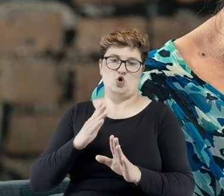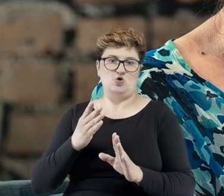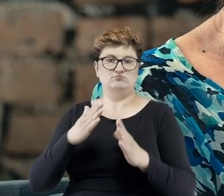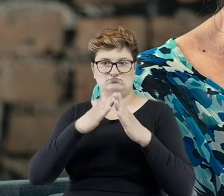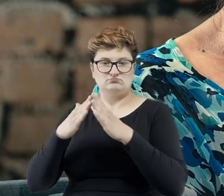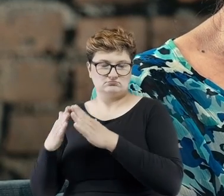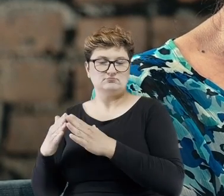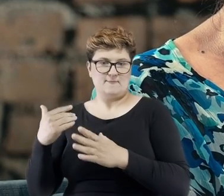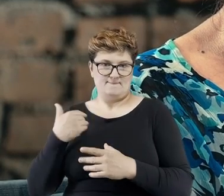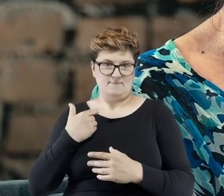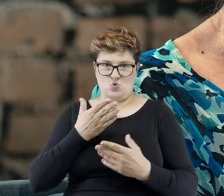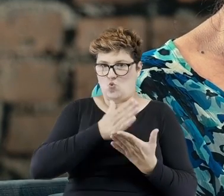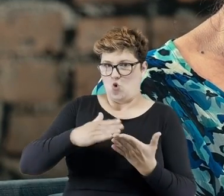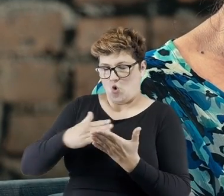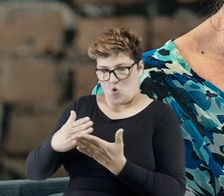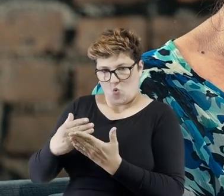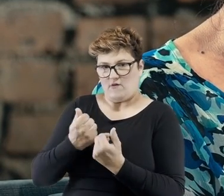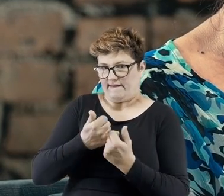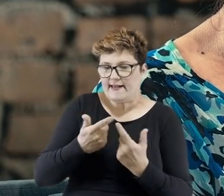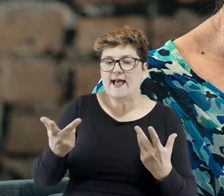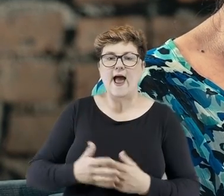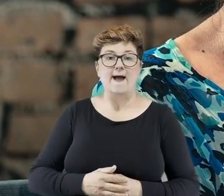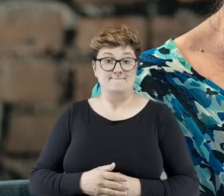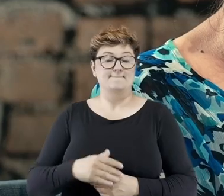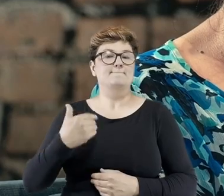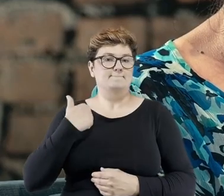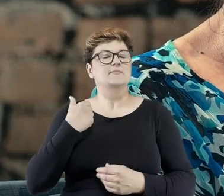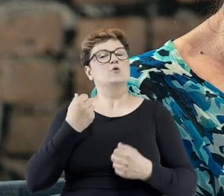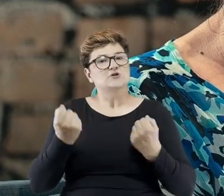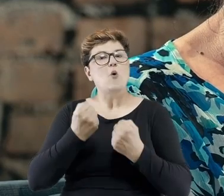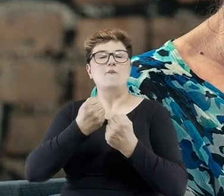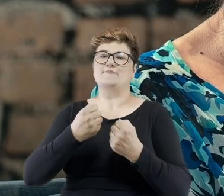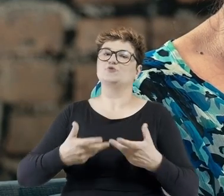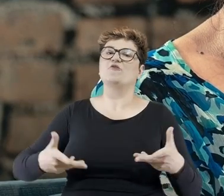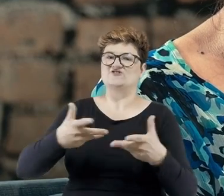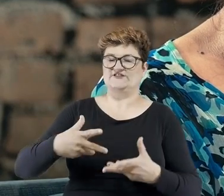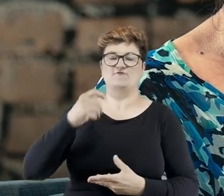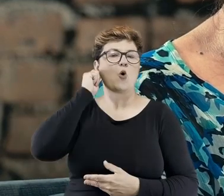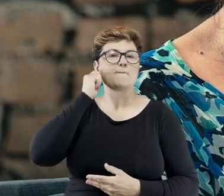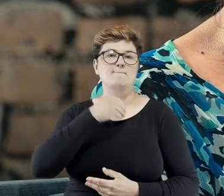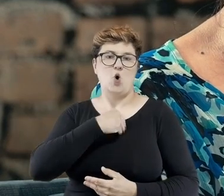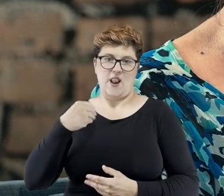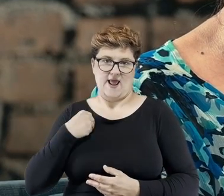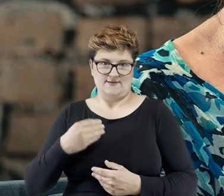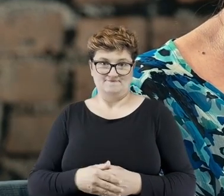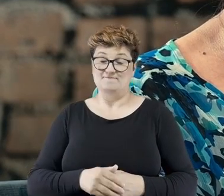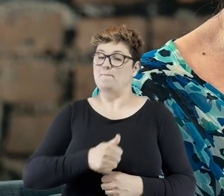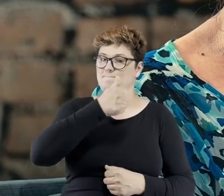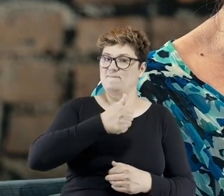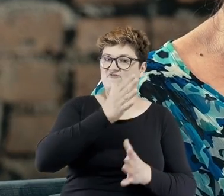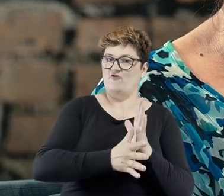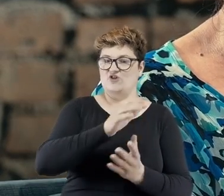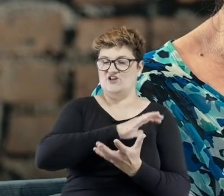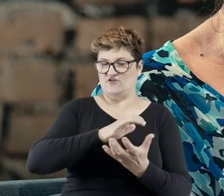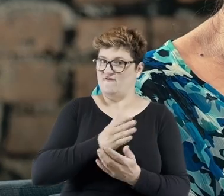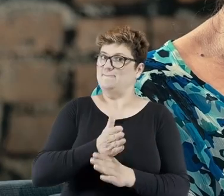kilka, polskiej misji dworcowej. Działała w Towarzystwie Polek. To jest takie towarzystwo, które zawiązało się jeszcze przed I